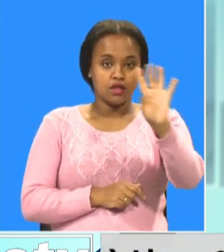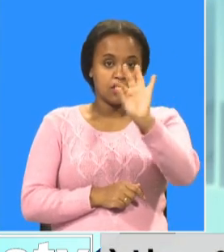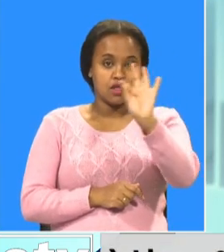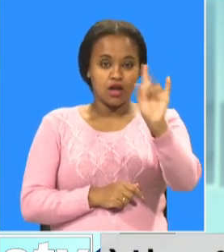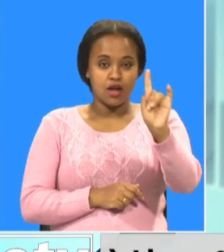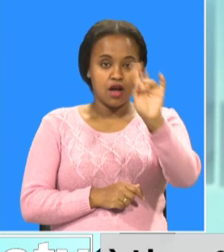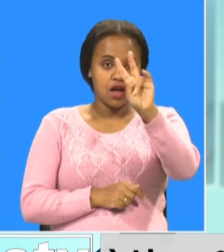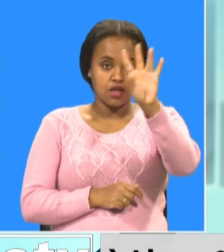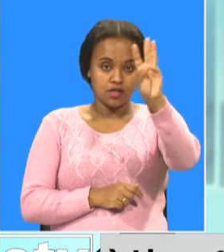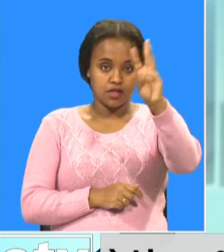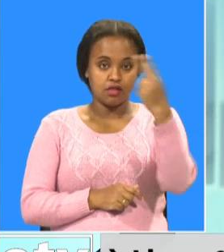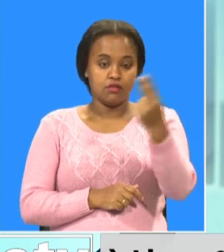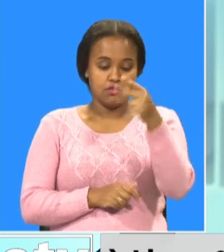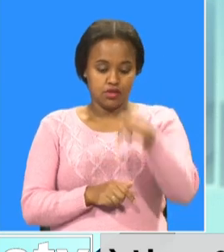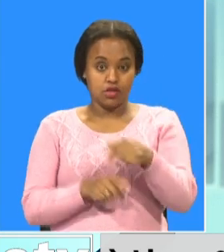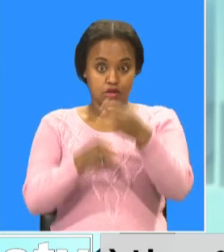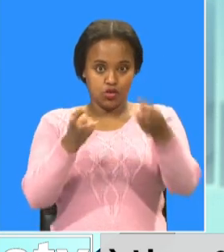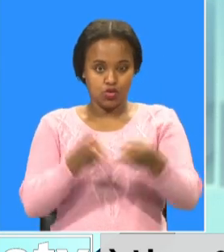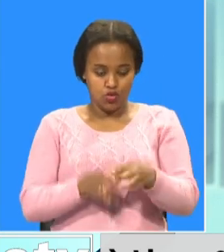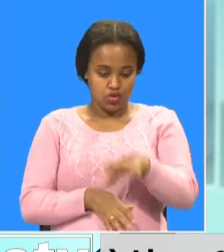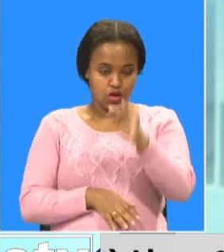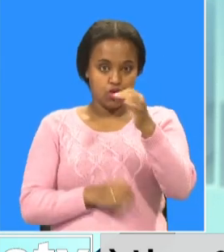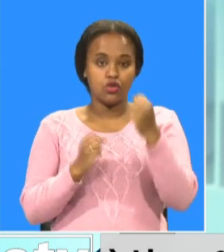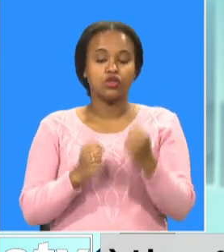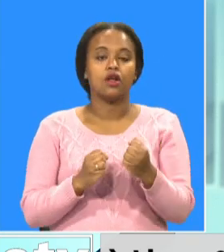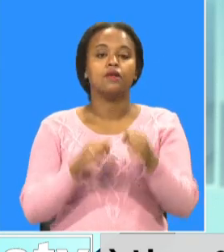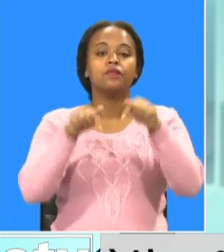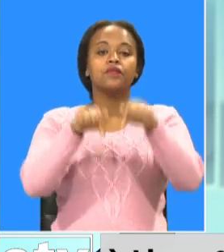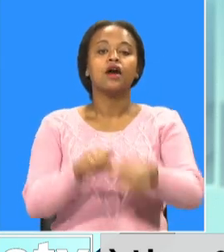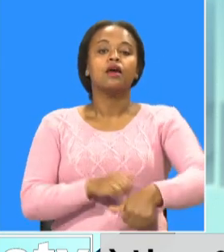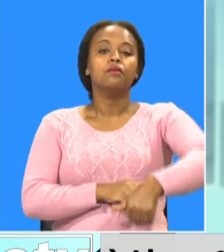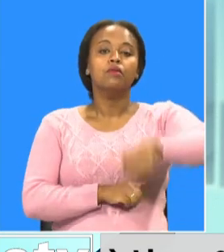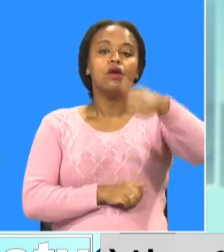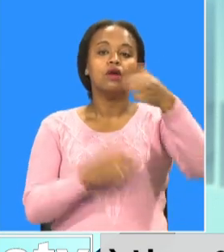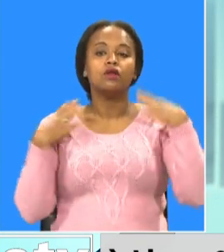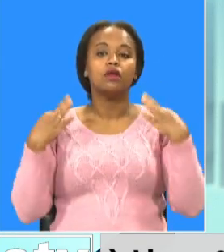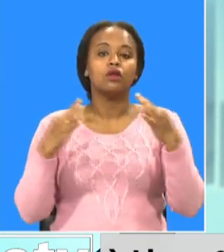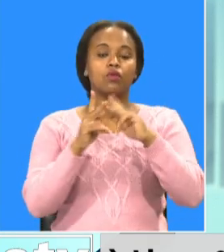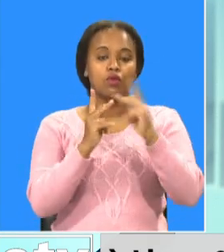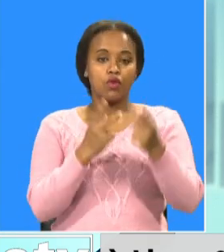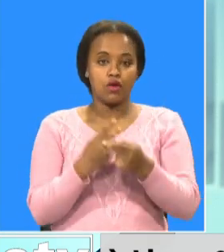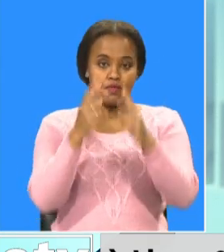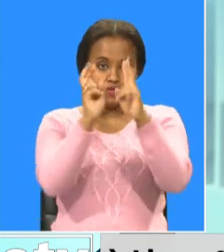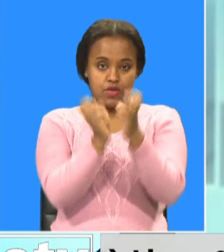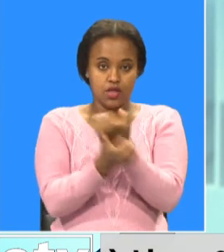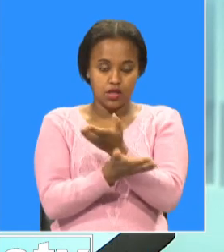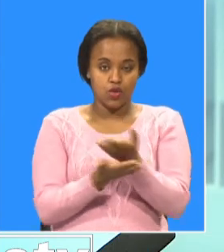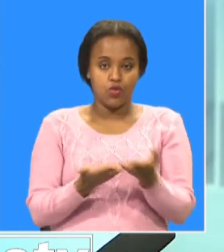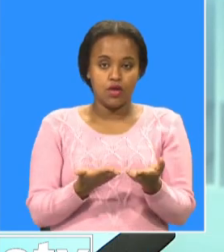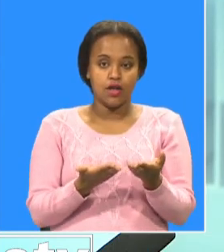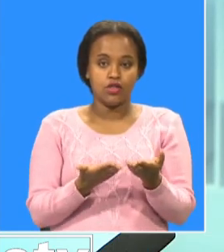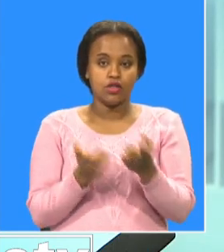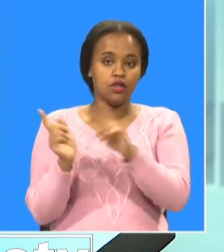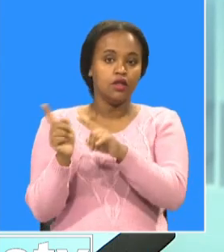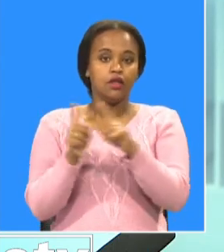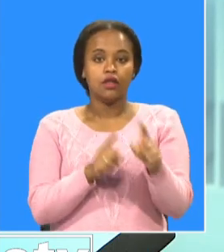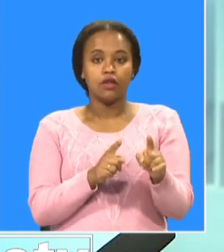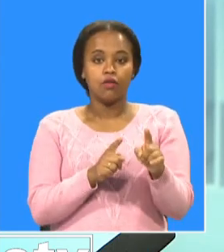0115549126ን በመጠቀም እኛን እዚህ ስቱዲዮ ልታገኙ ትችላላችሁ። ዛሬ በዋናነት የጤናው በቤትዎ ርዕሰ ጉዳያችን